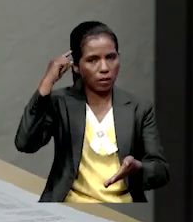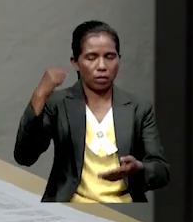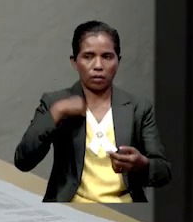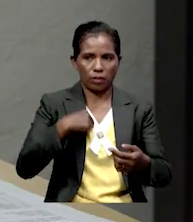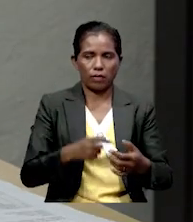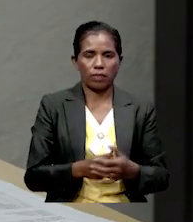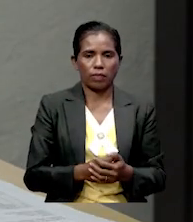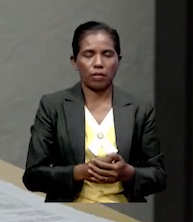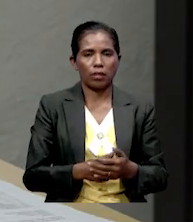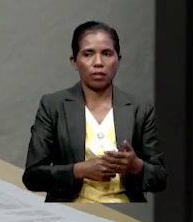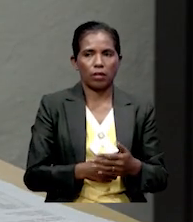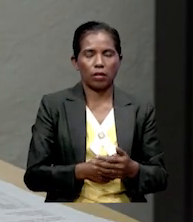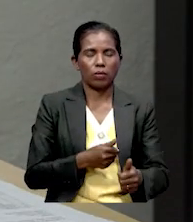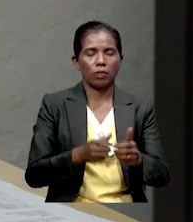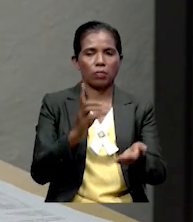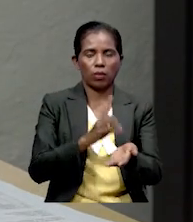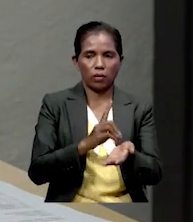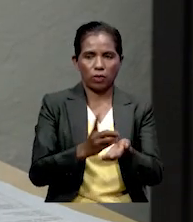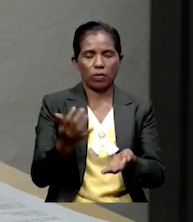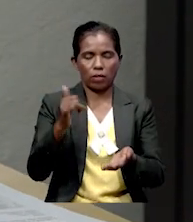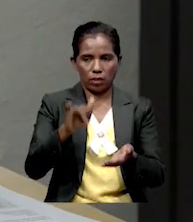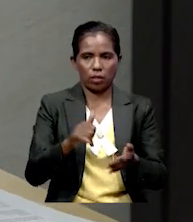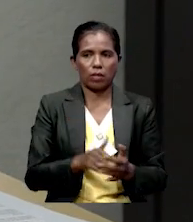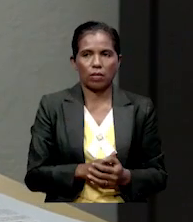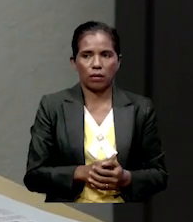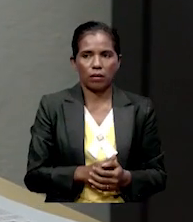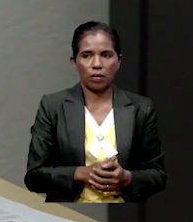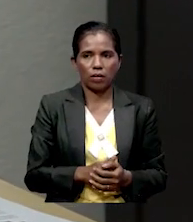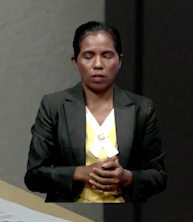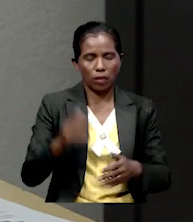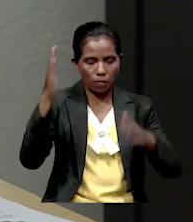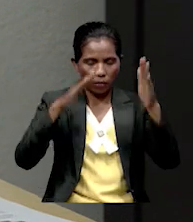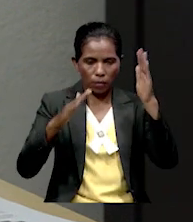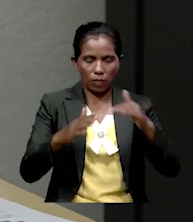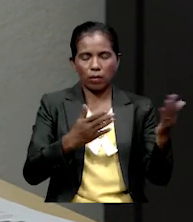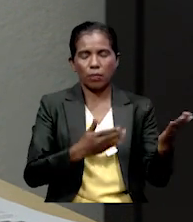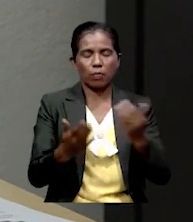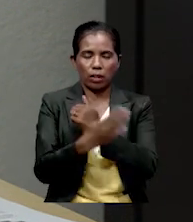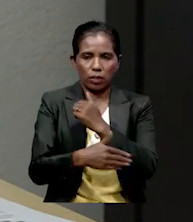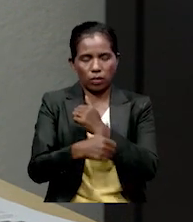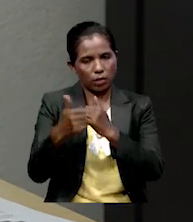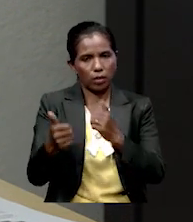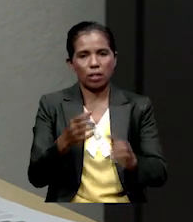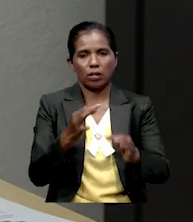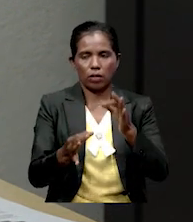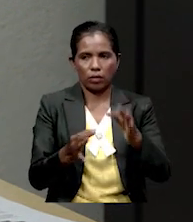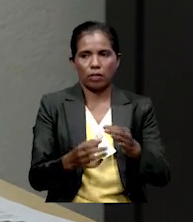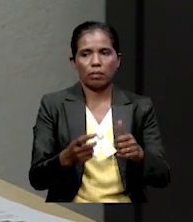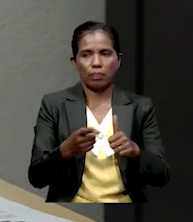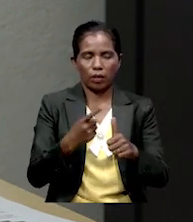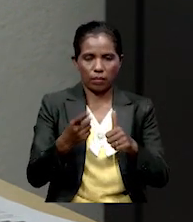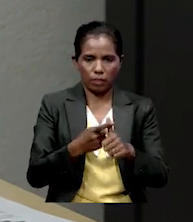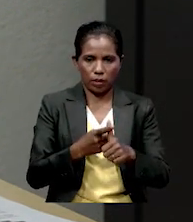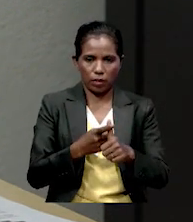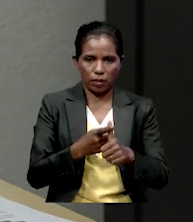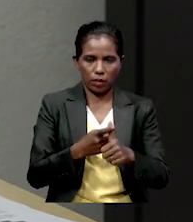Ada pene bayi apa meduk sira. Buat ne kan problema tratamento bayi liur ne maka kuandu nia permer